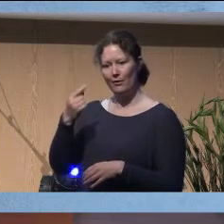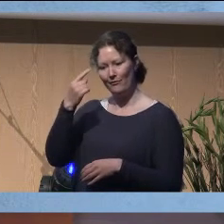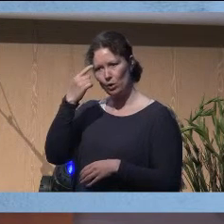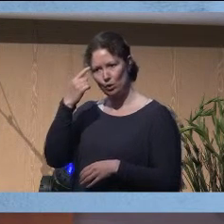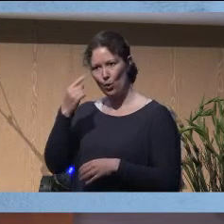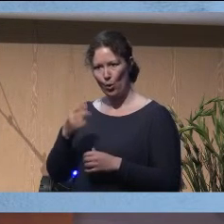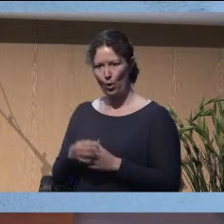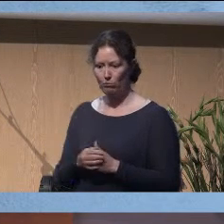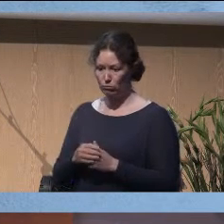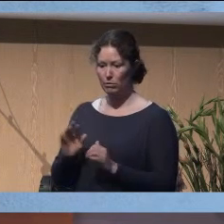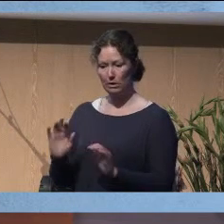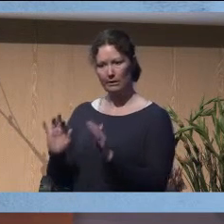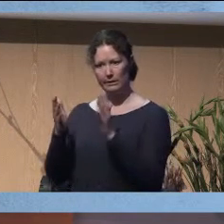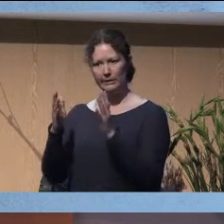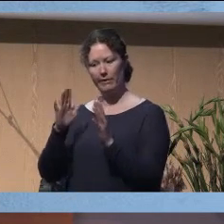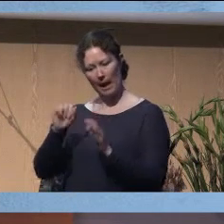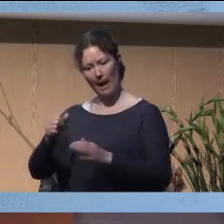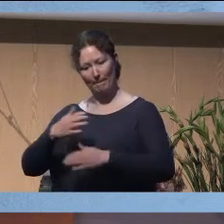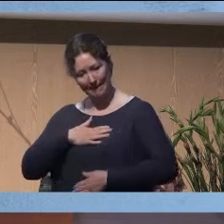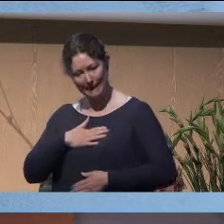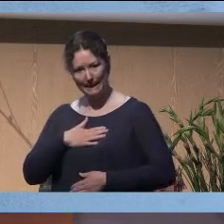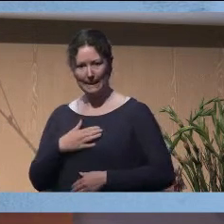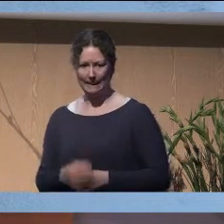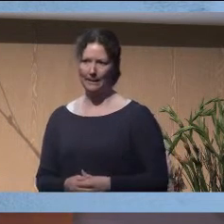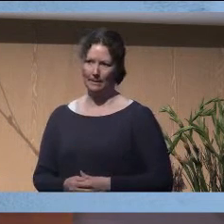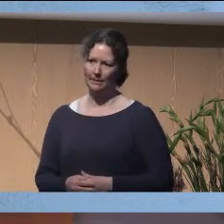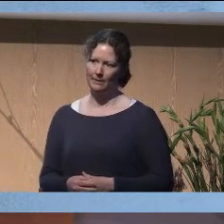ja, livet jo mitt.